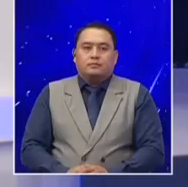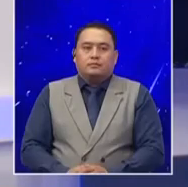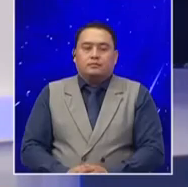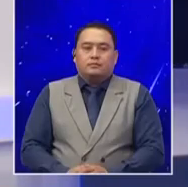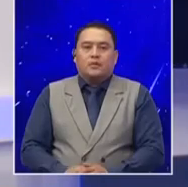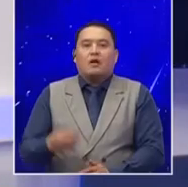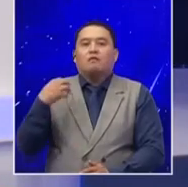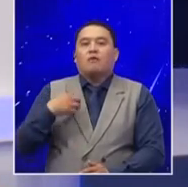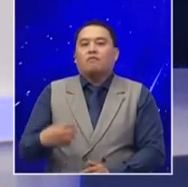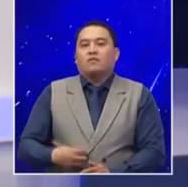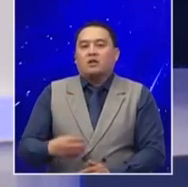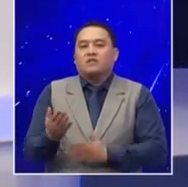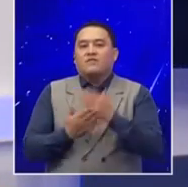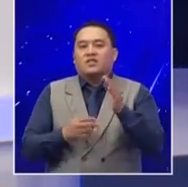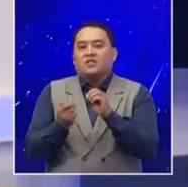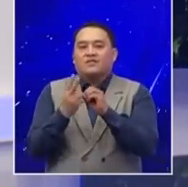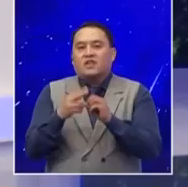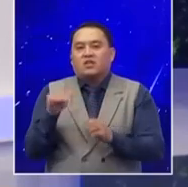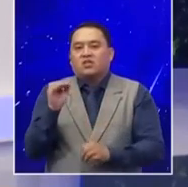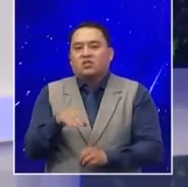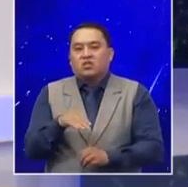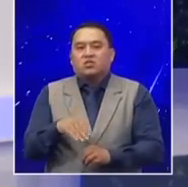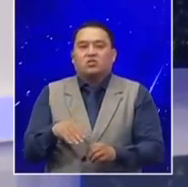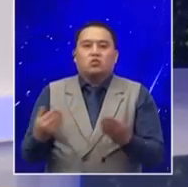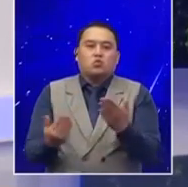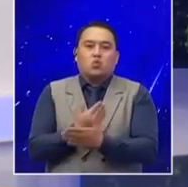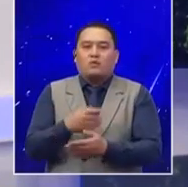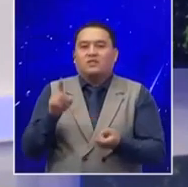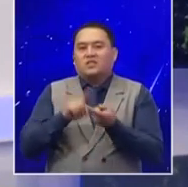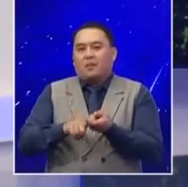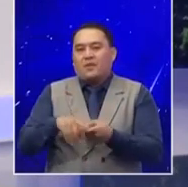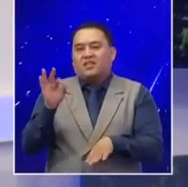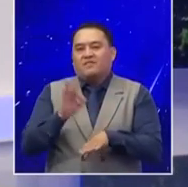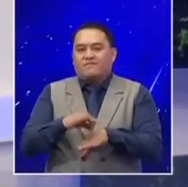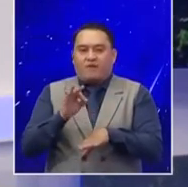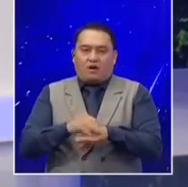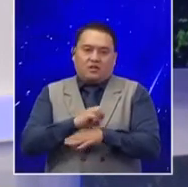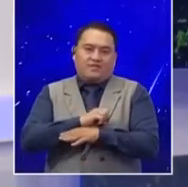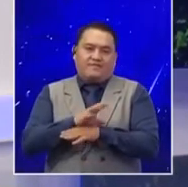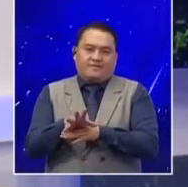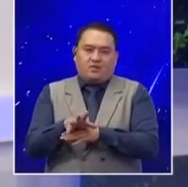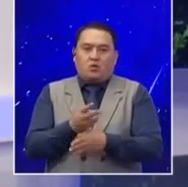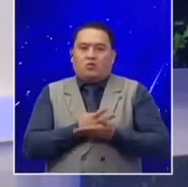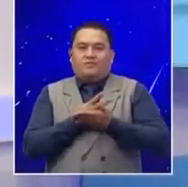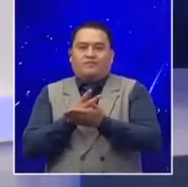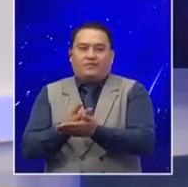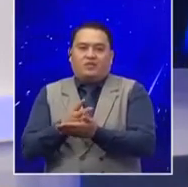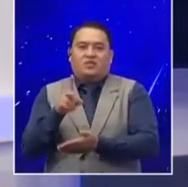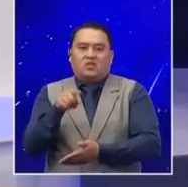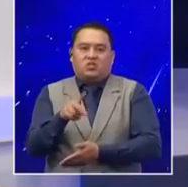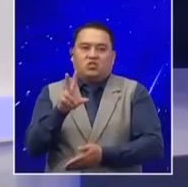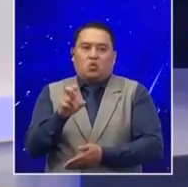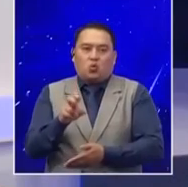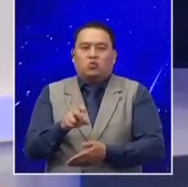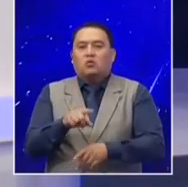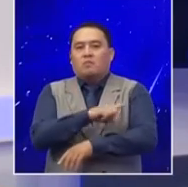Во Франции свыше 12,5 тысяч новых заражений, свыше 1300 человек находятся в